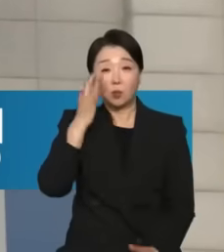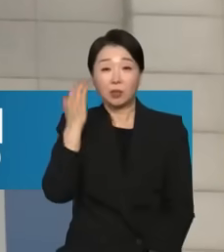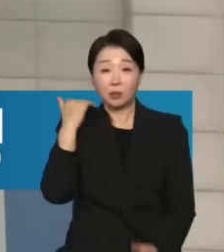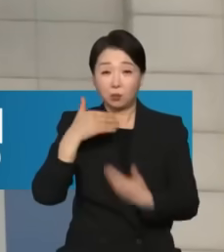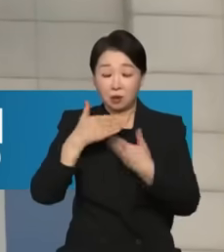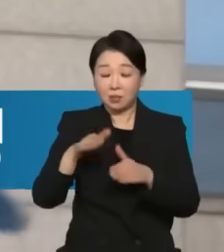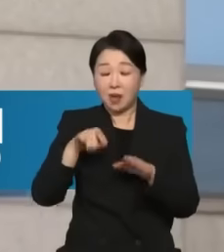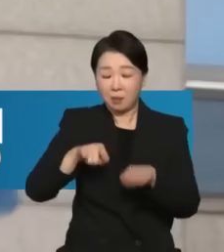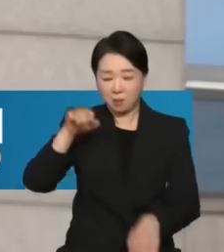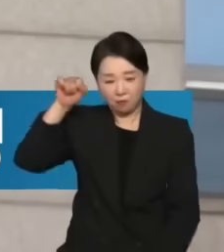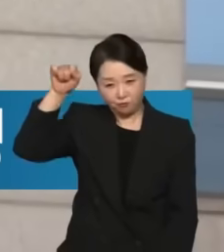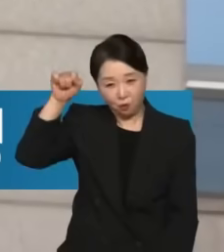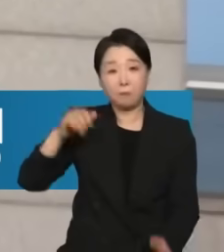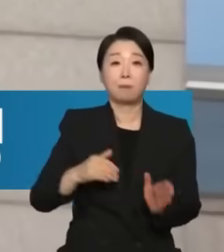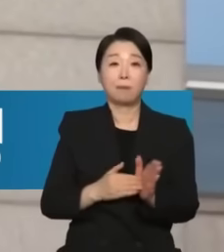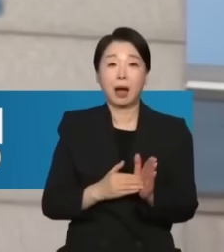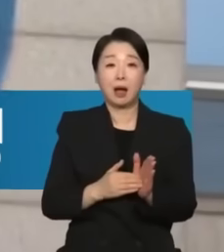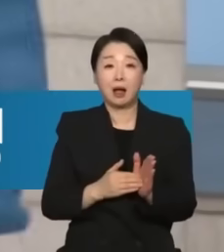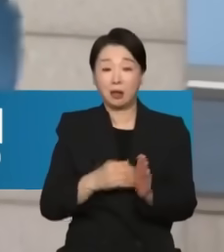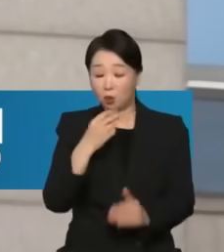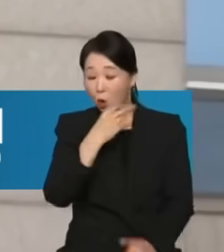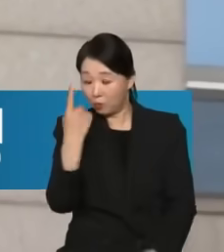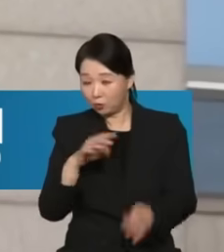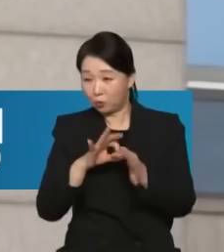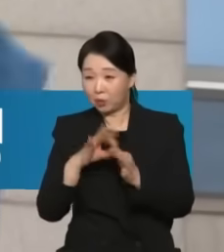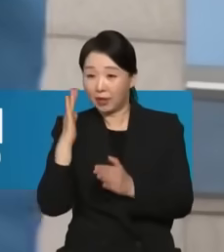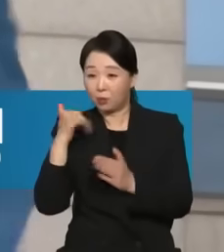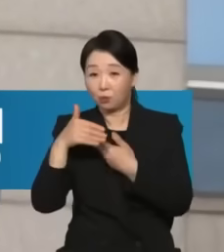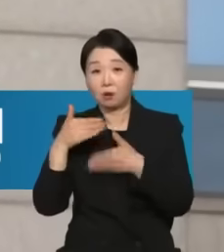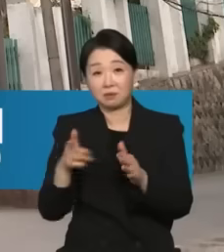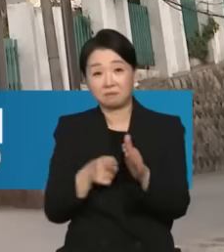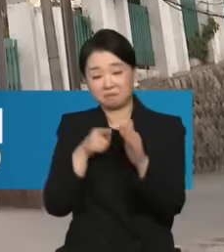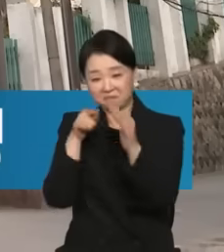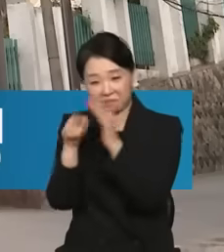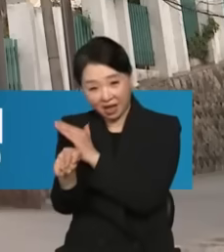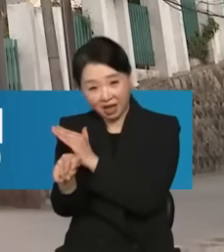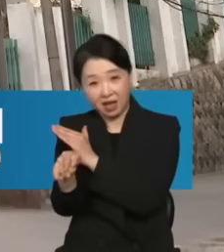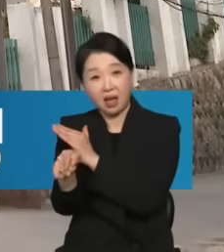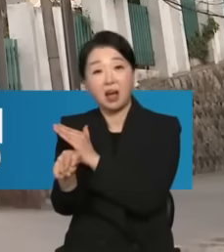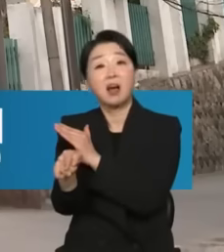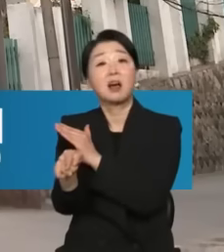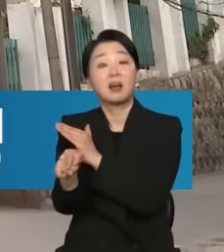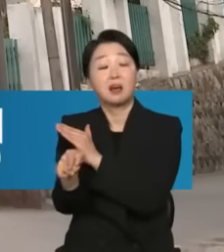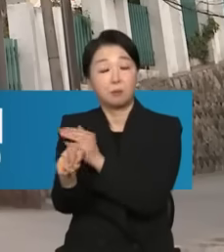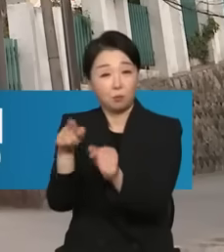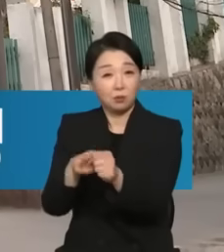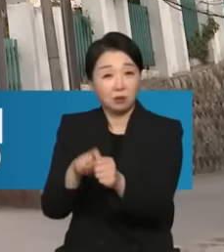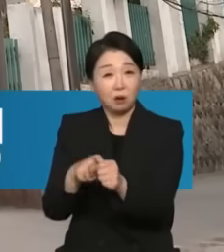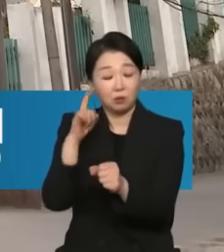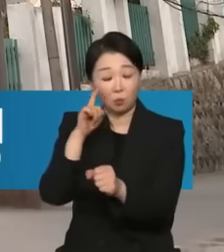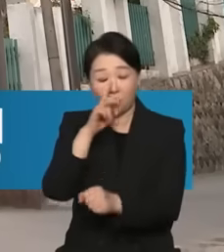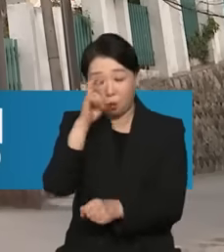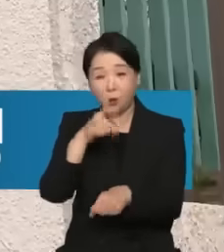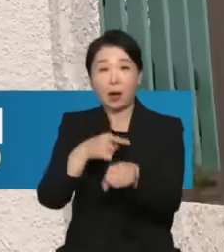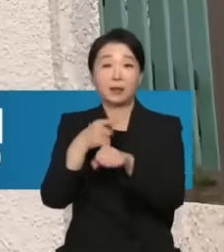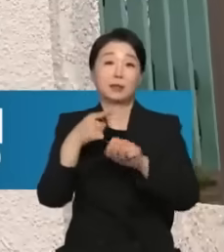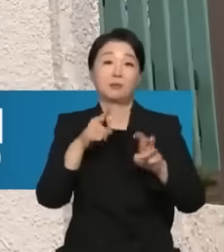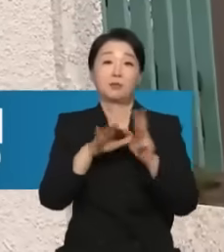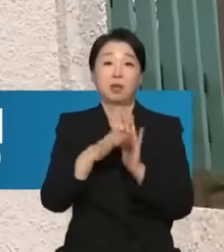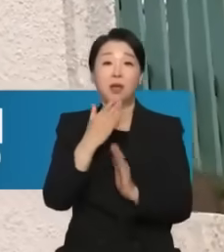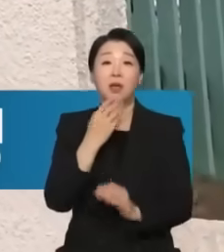모여 구호를 외치며 검문소 등을 통해 대통령실로 진입을 시도했고 오후 1시 10분쯤